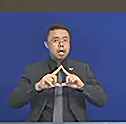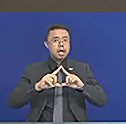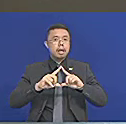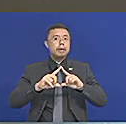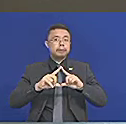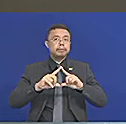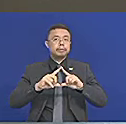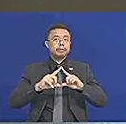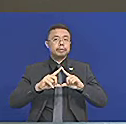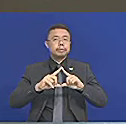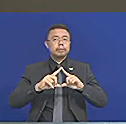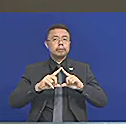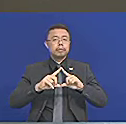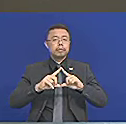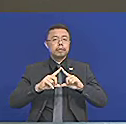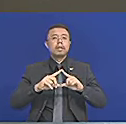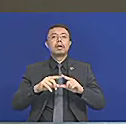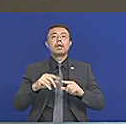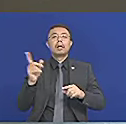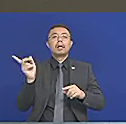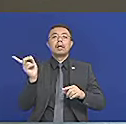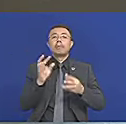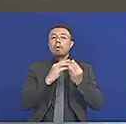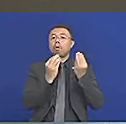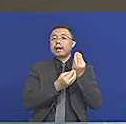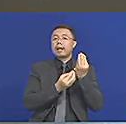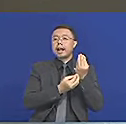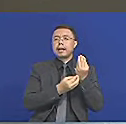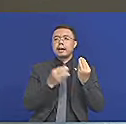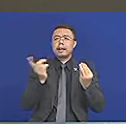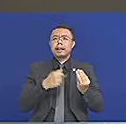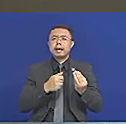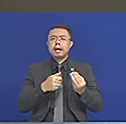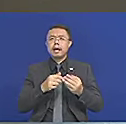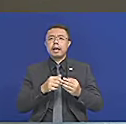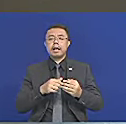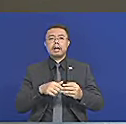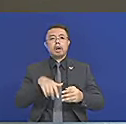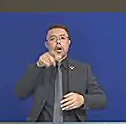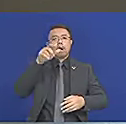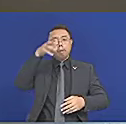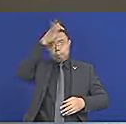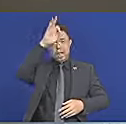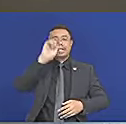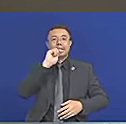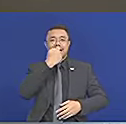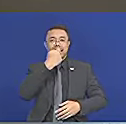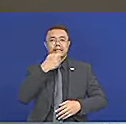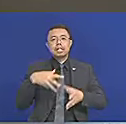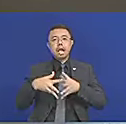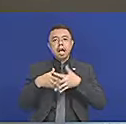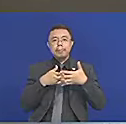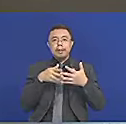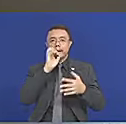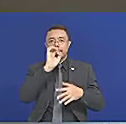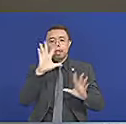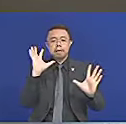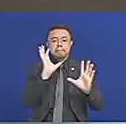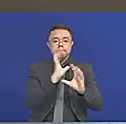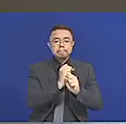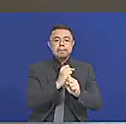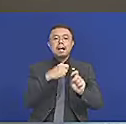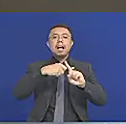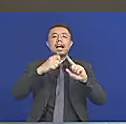ya, agen dari intelijen Amerika menyimpulkan bahwa